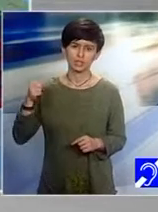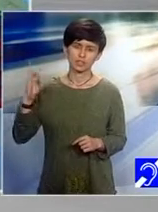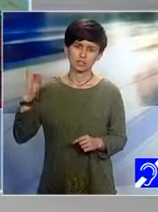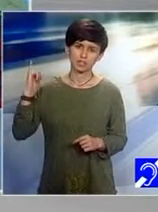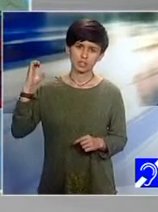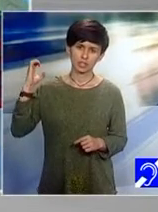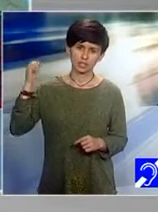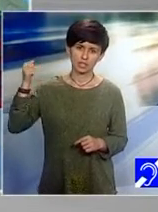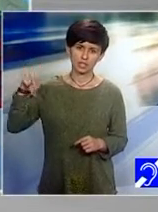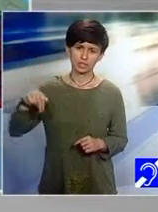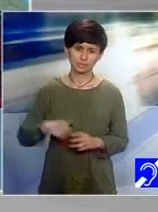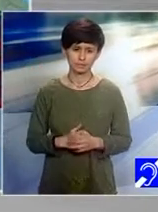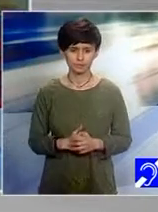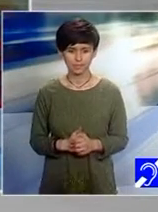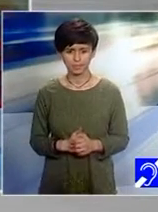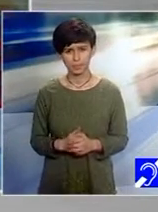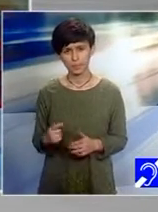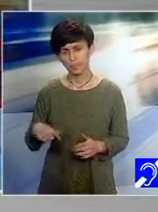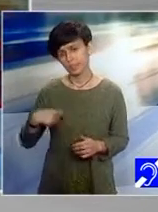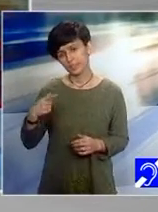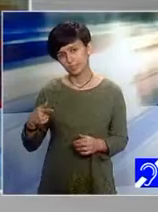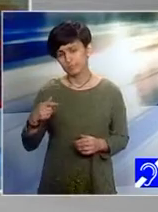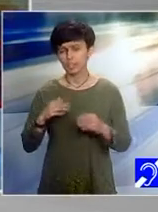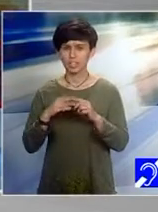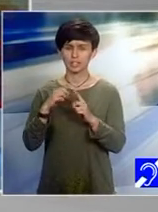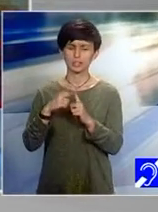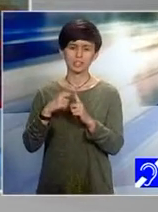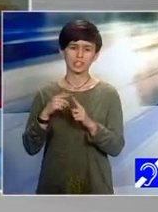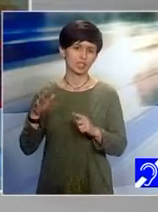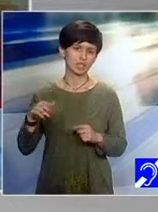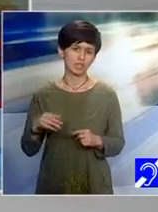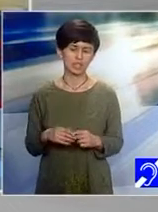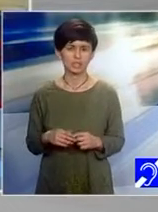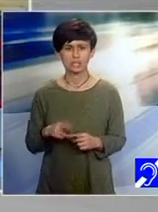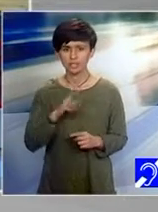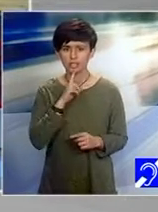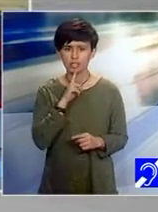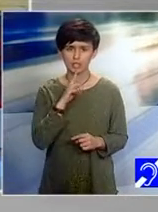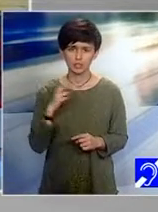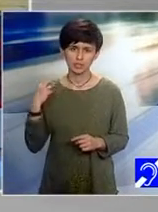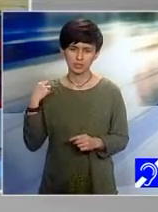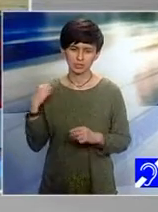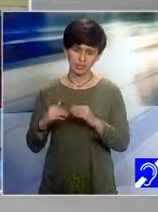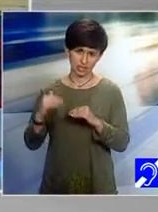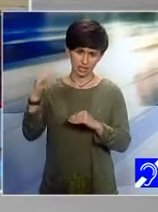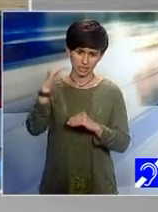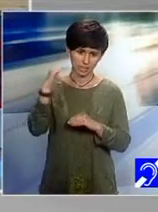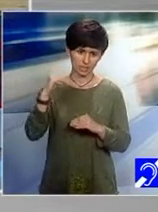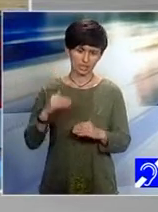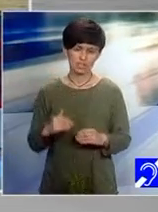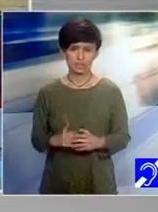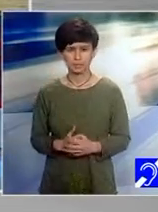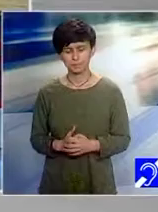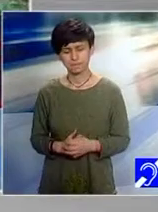separată, are un patriarh al ei, catolicosul care este acum Garechin al II-lea, laici Miazin,